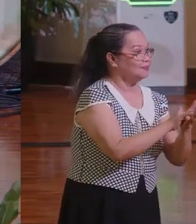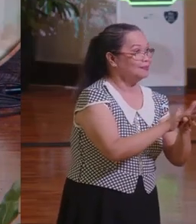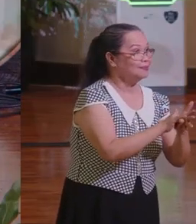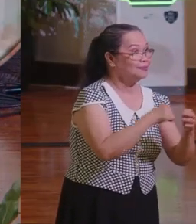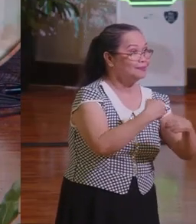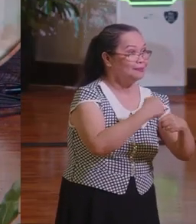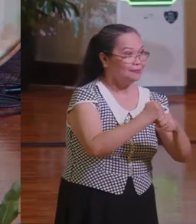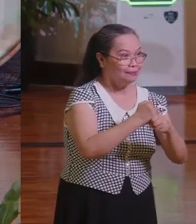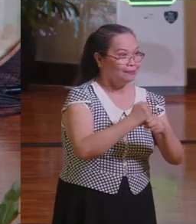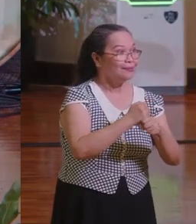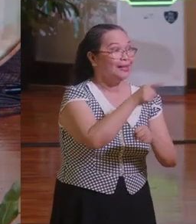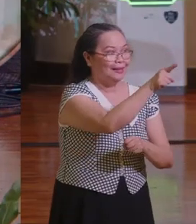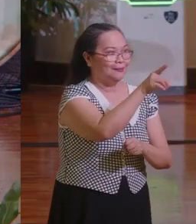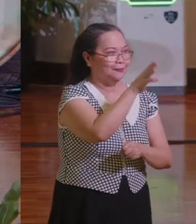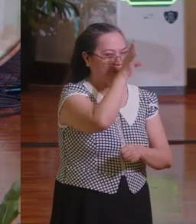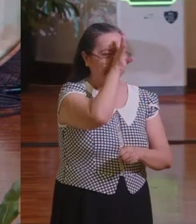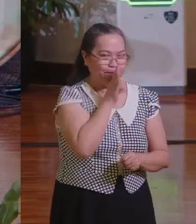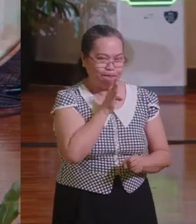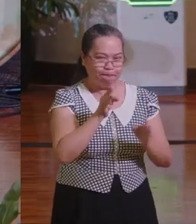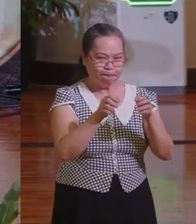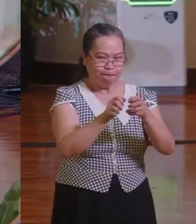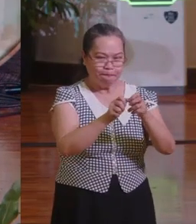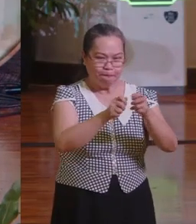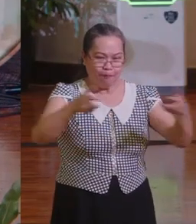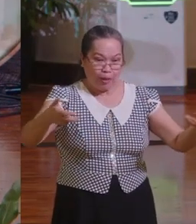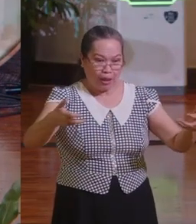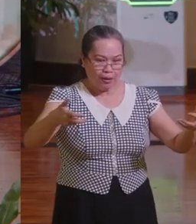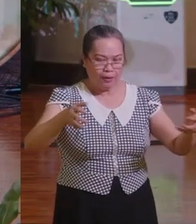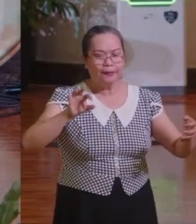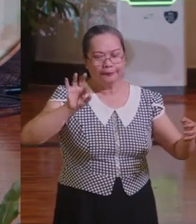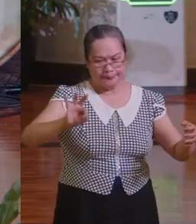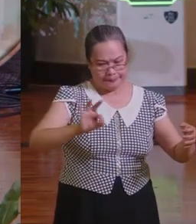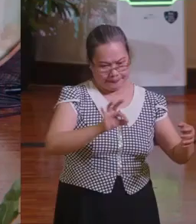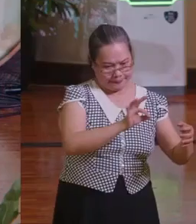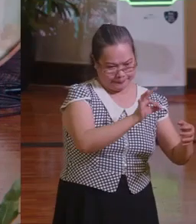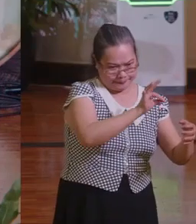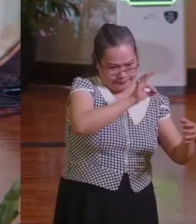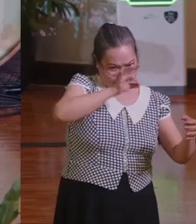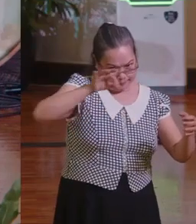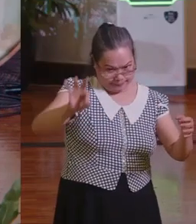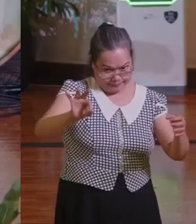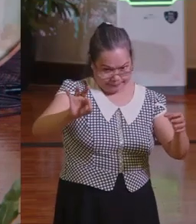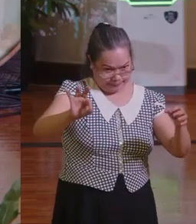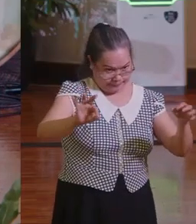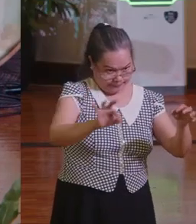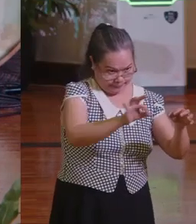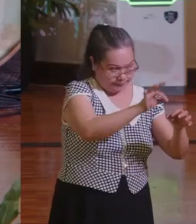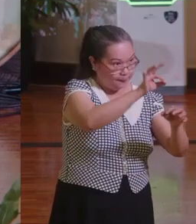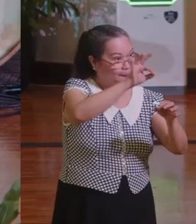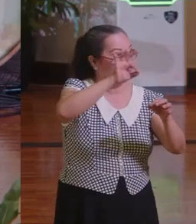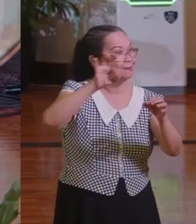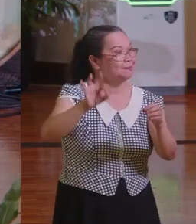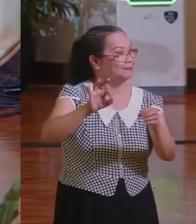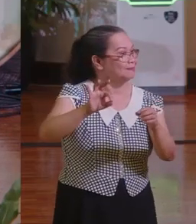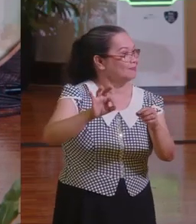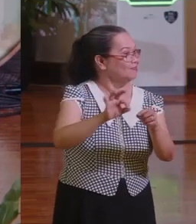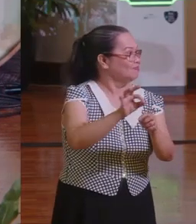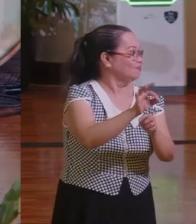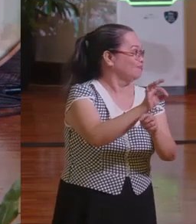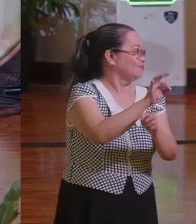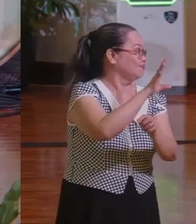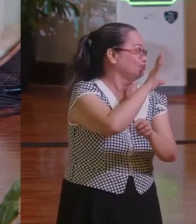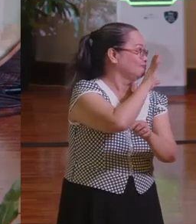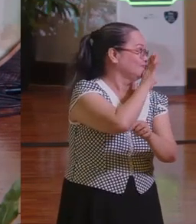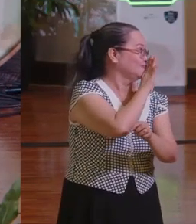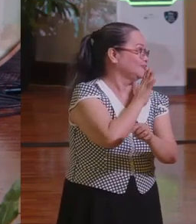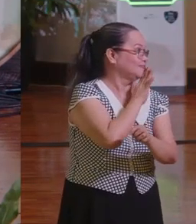to mend. No? Ayusin. Itong word na to ay ginagamit din sa New Testament. Halimbawa,